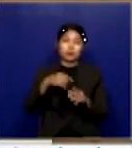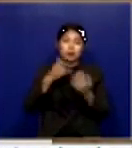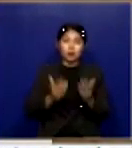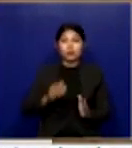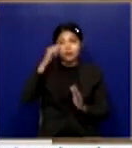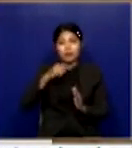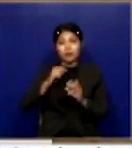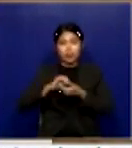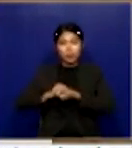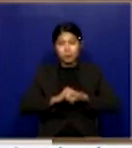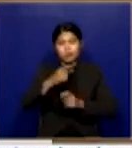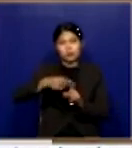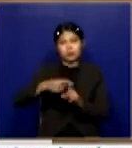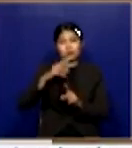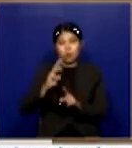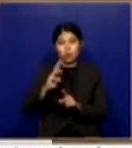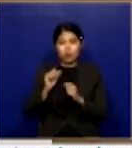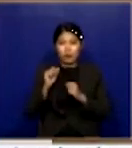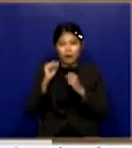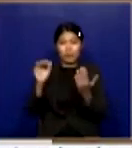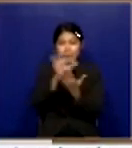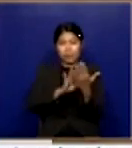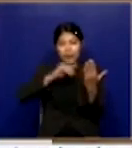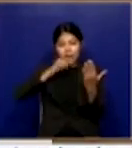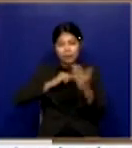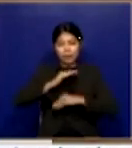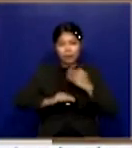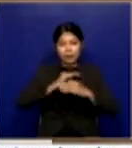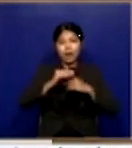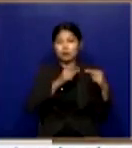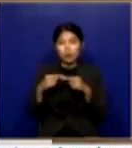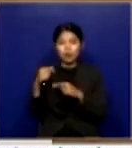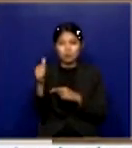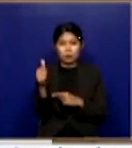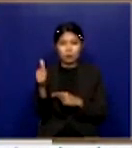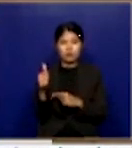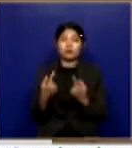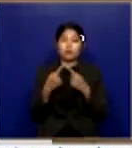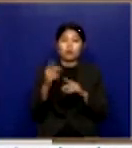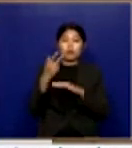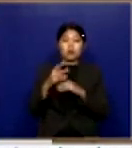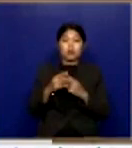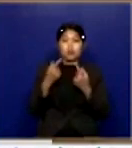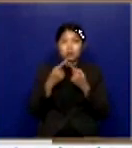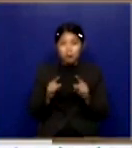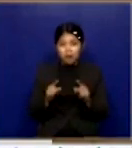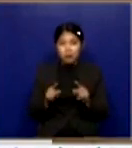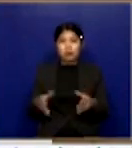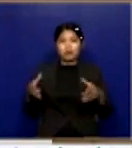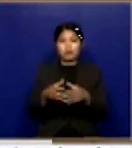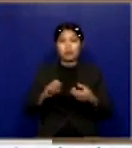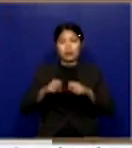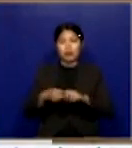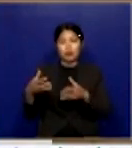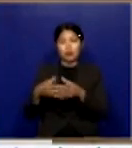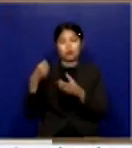มาจะทำให้เราสามารถจะปลาครับพอประเทศของเราให้เดินต่อไปได้แต่ท่านประธานครับจากการชมการกำเนิด